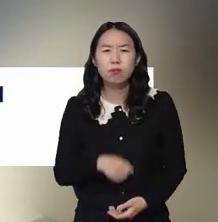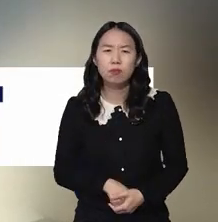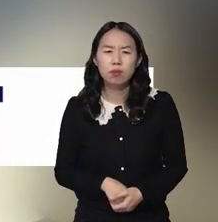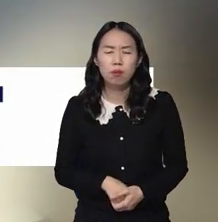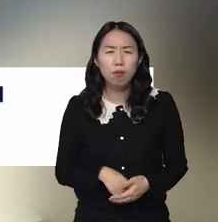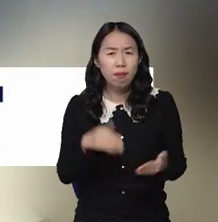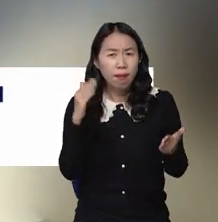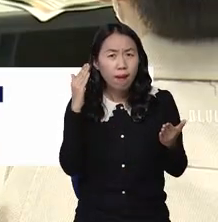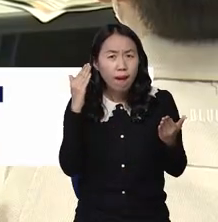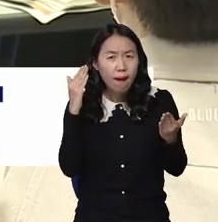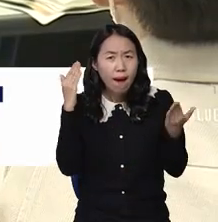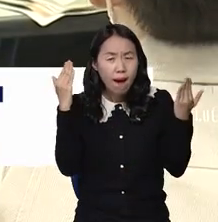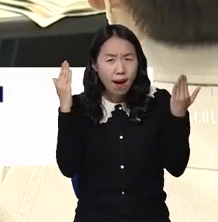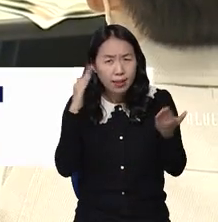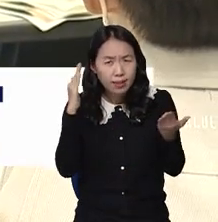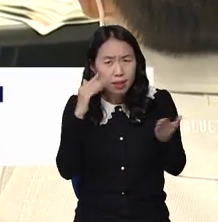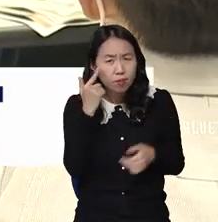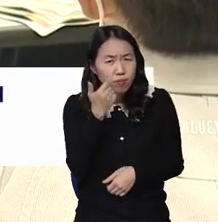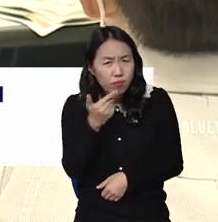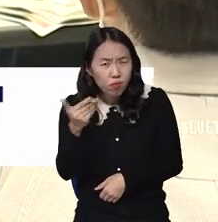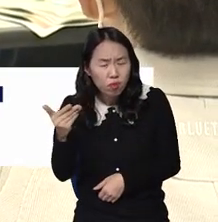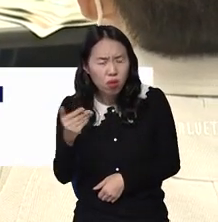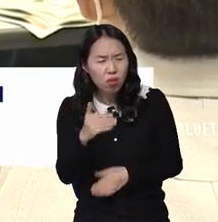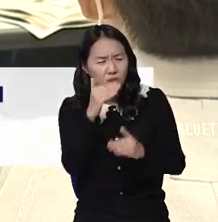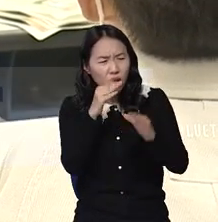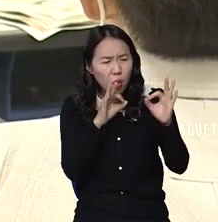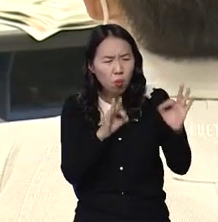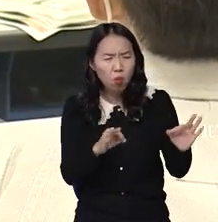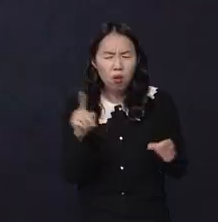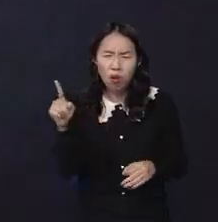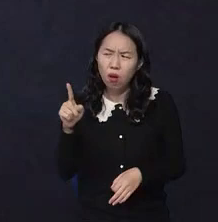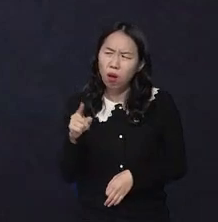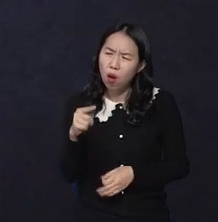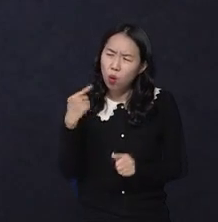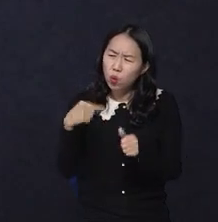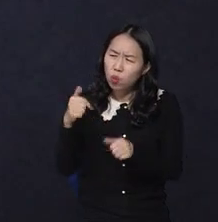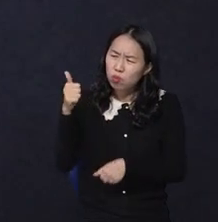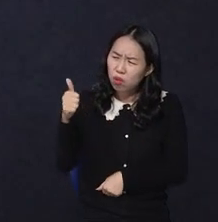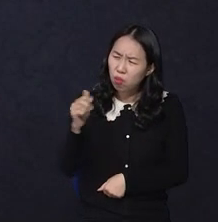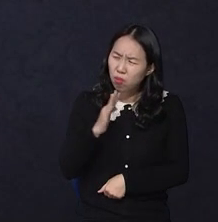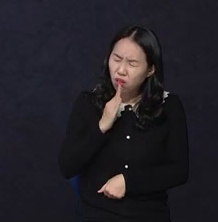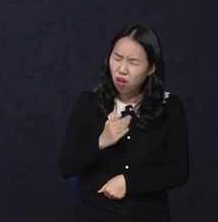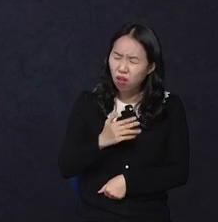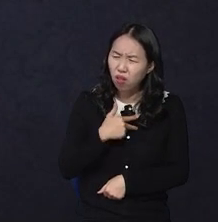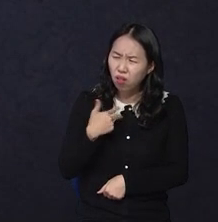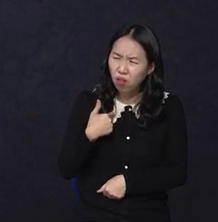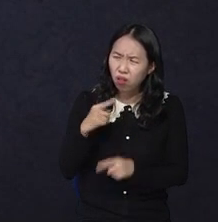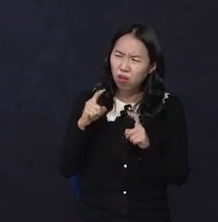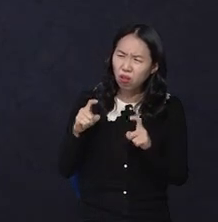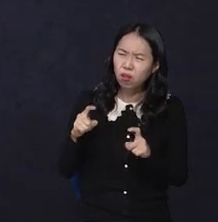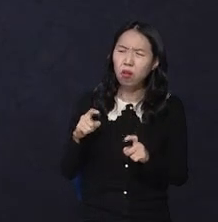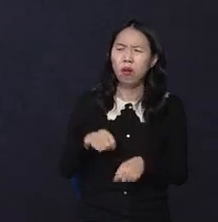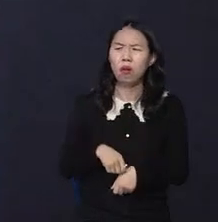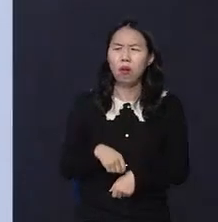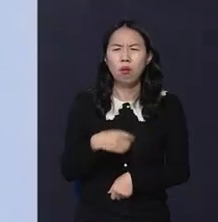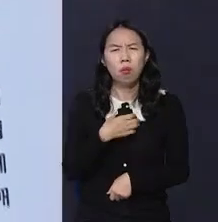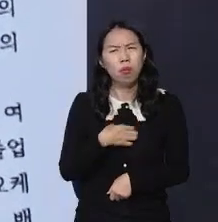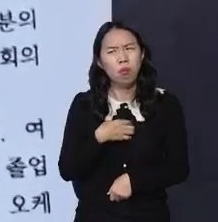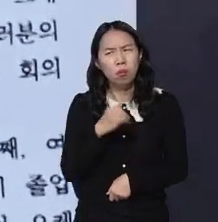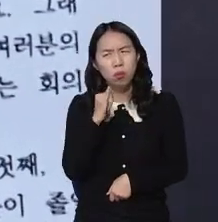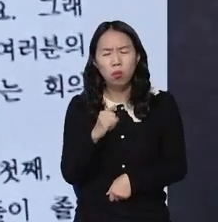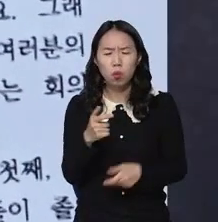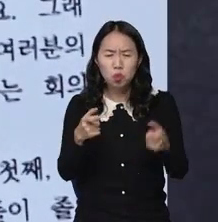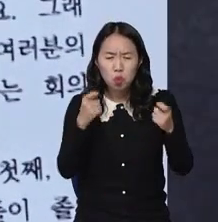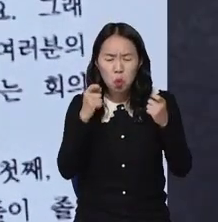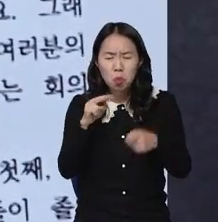학생들을 상대로 한 설문조사는 교육자의 자질마저 의심스럽게 만듭니다. 공립으로 전환하면 졸업을 해도 반겨줄 선생님이